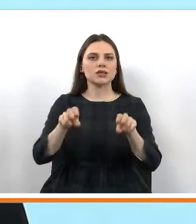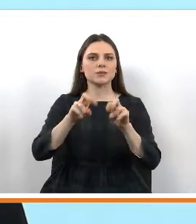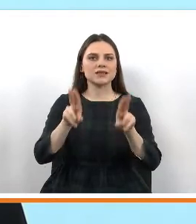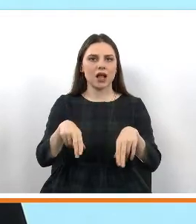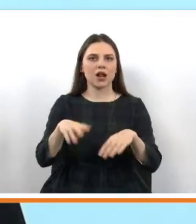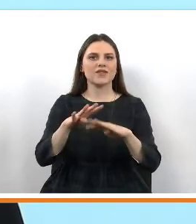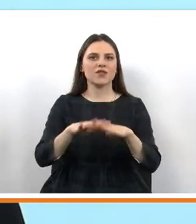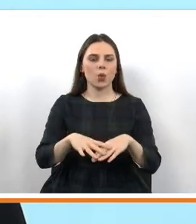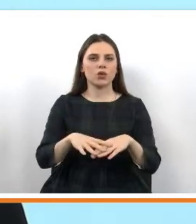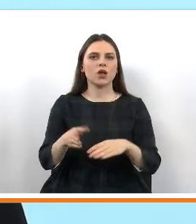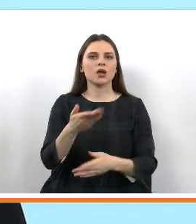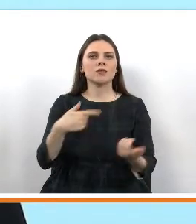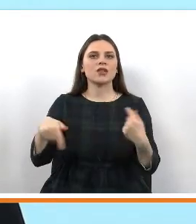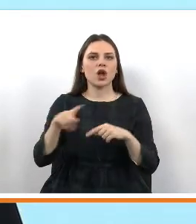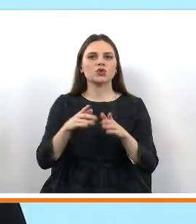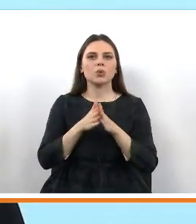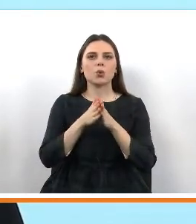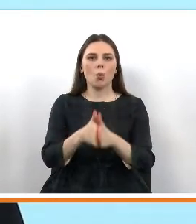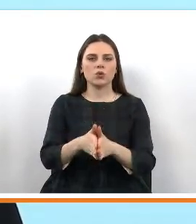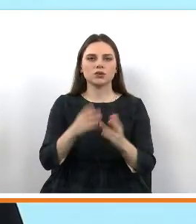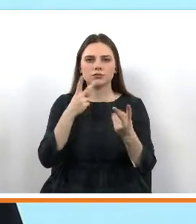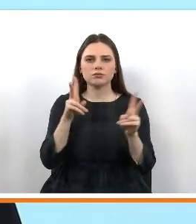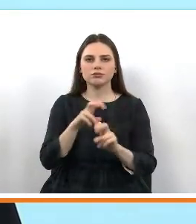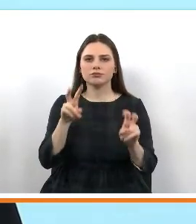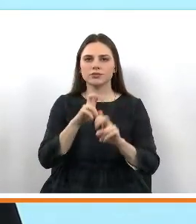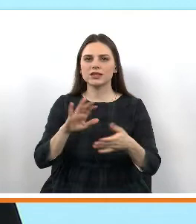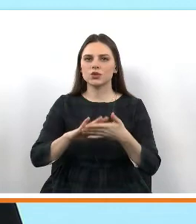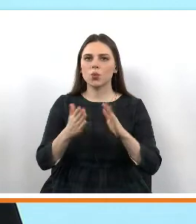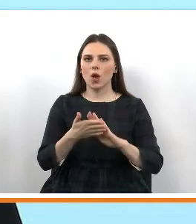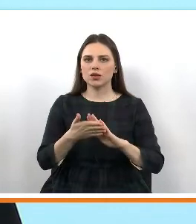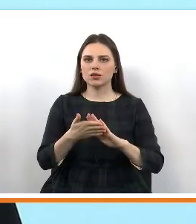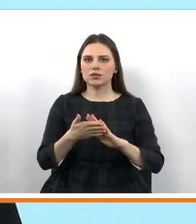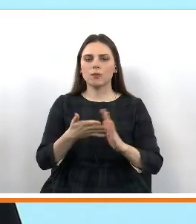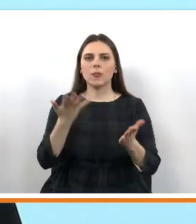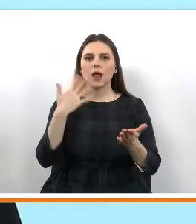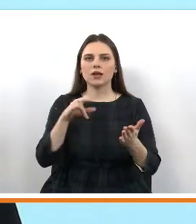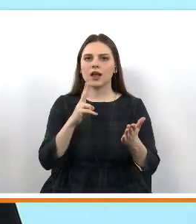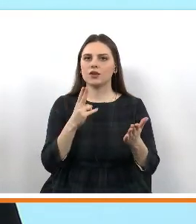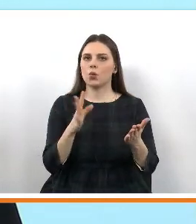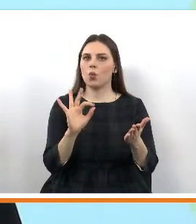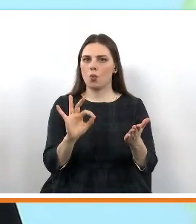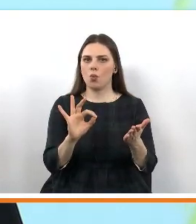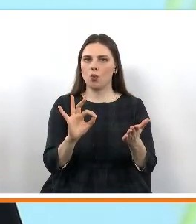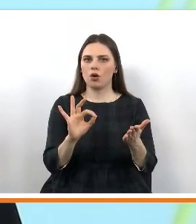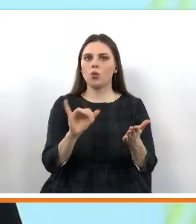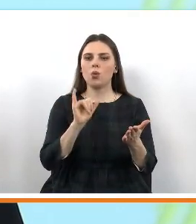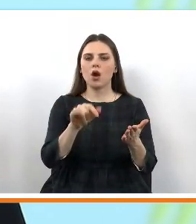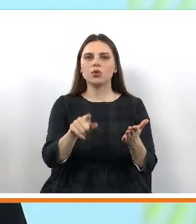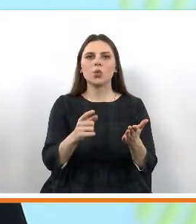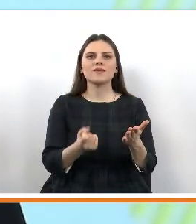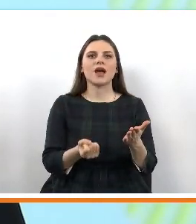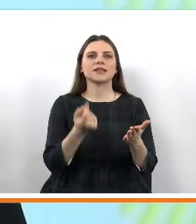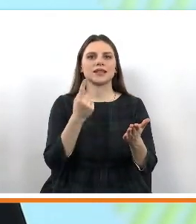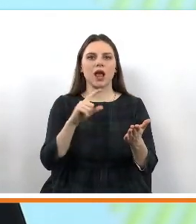также просим рассмотреть ситуацию, при которой некоммерческие организации, у которых возникает эндаумент, и у них